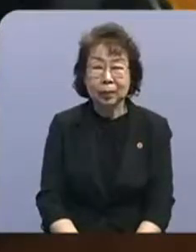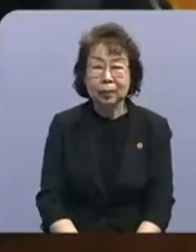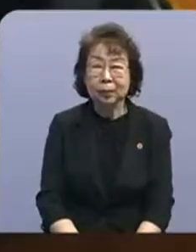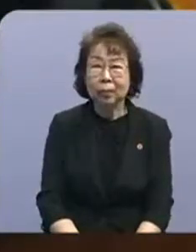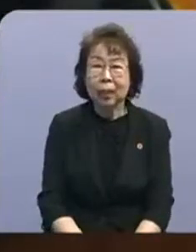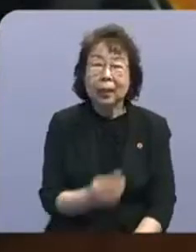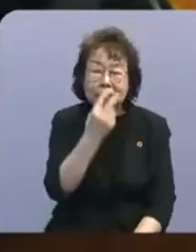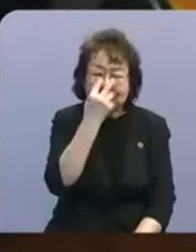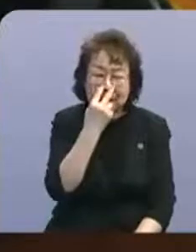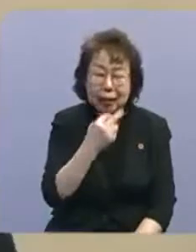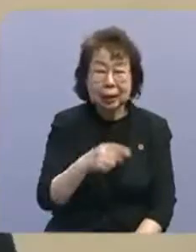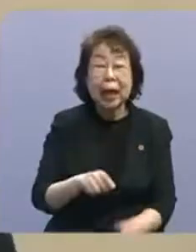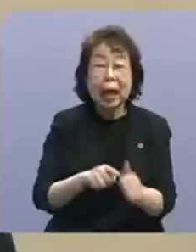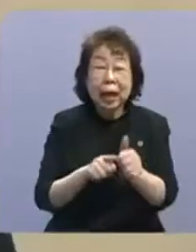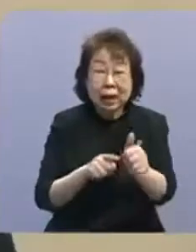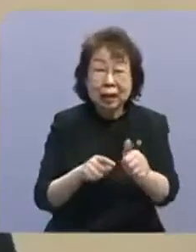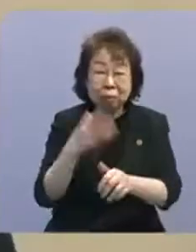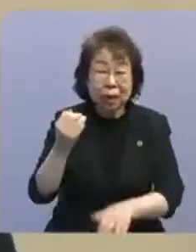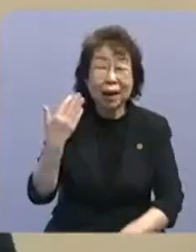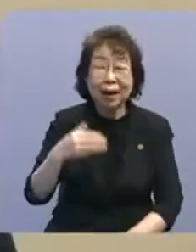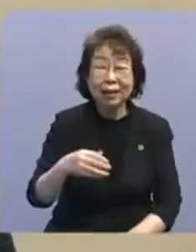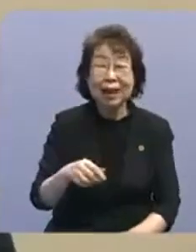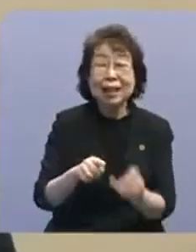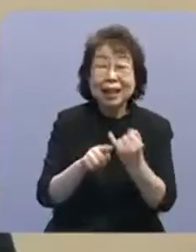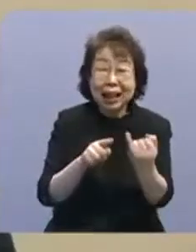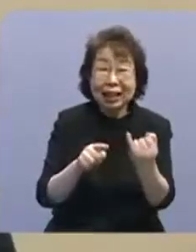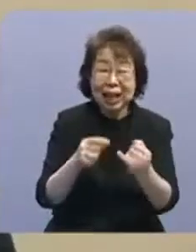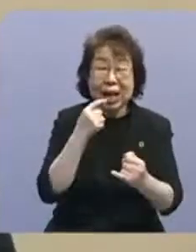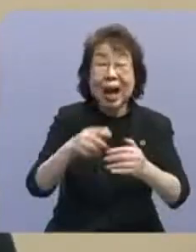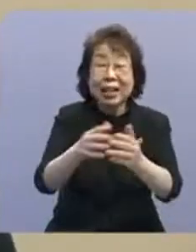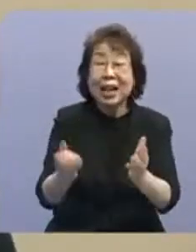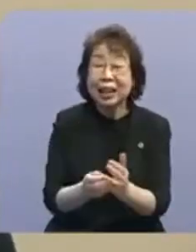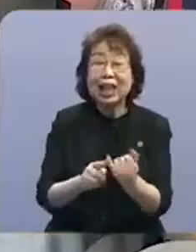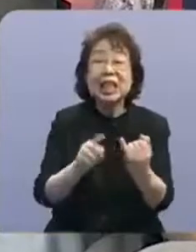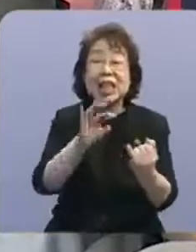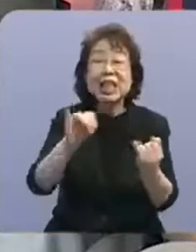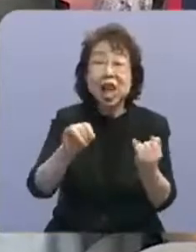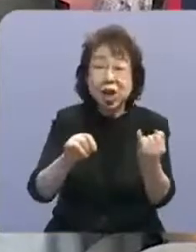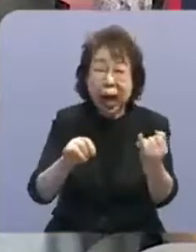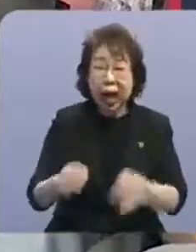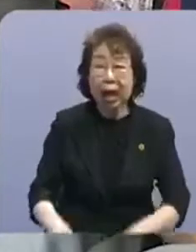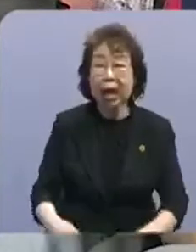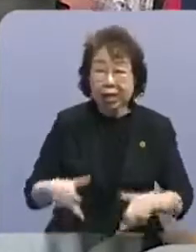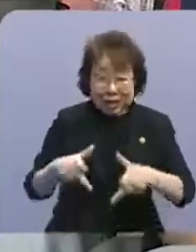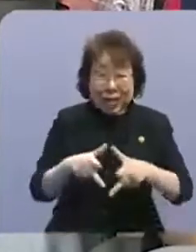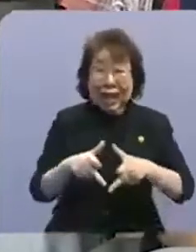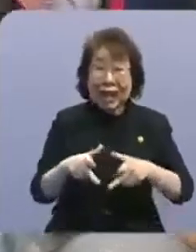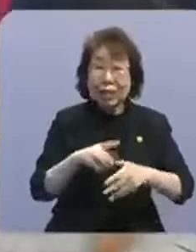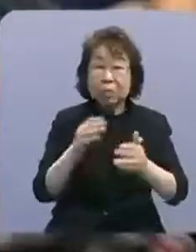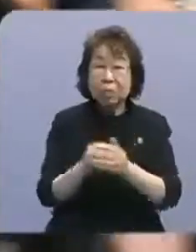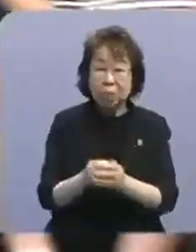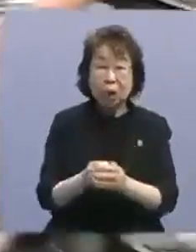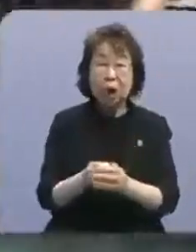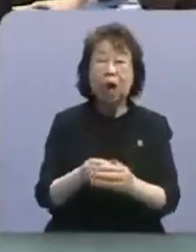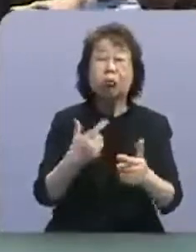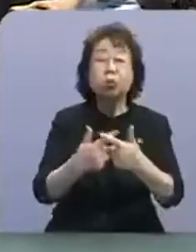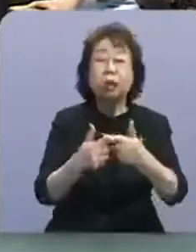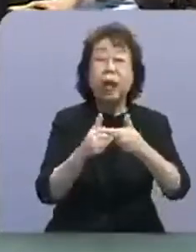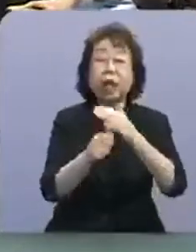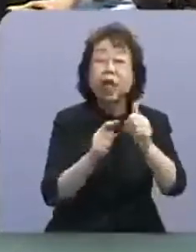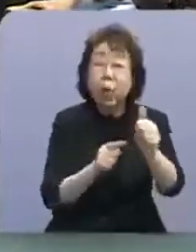시각장애 1급의 6대 부산시의회 한나라당이 경애의 원 지체장애 1급의 7대 부산시의회